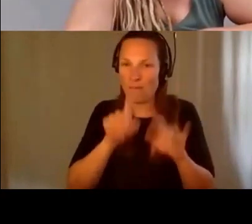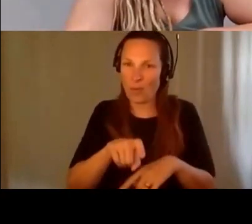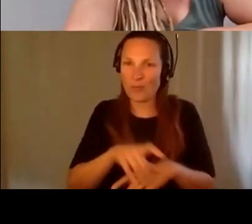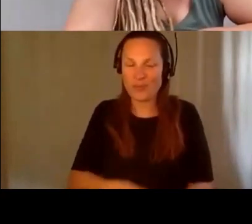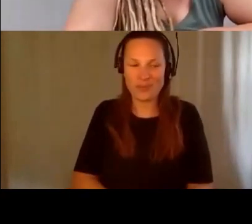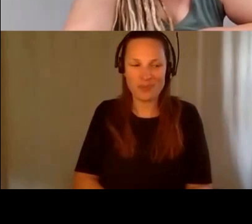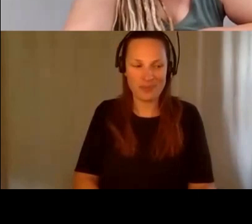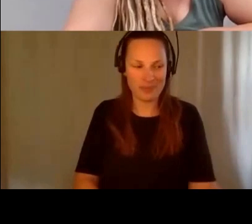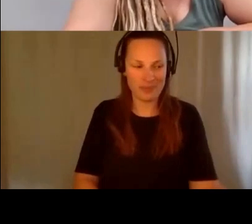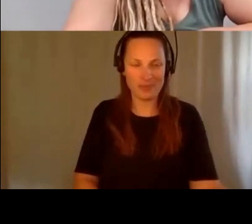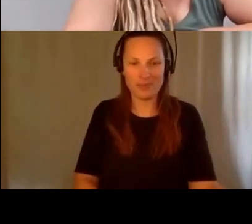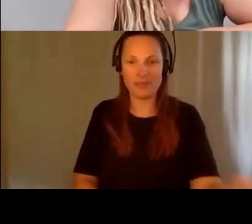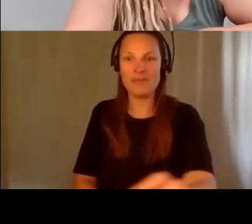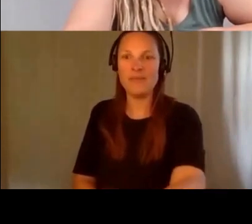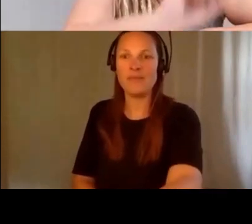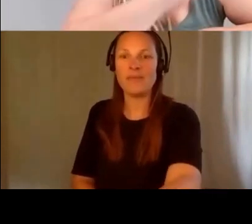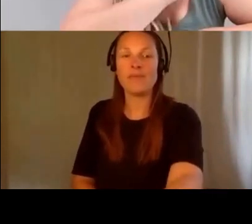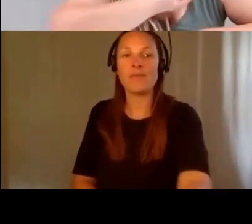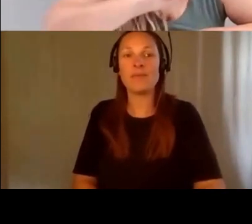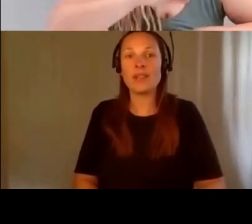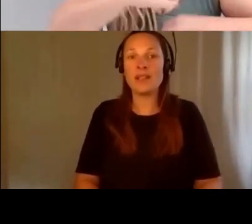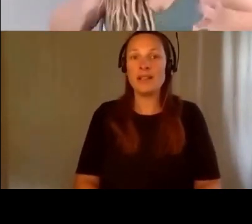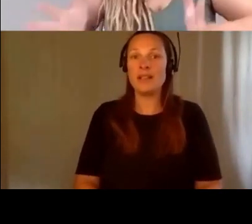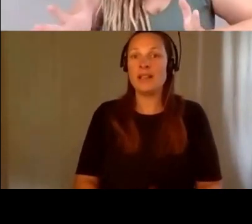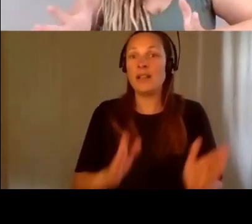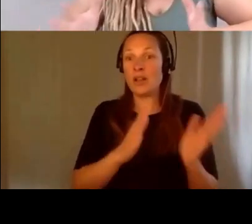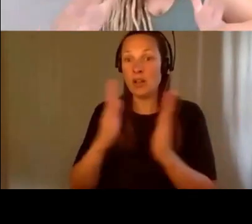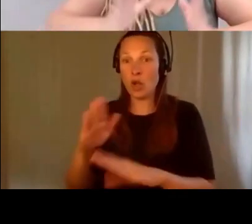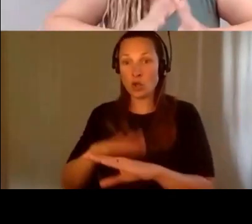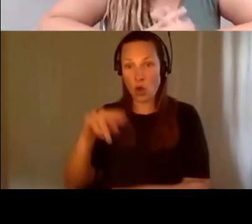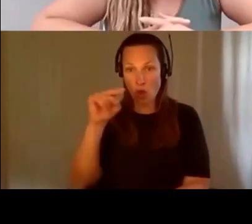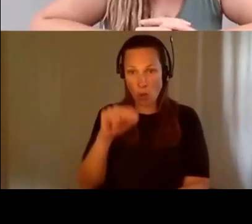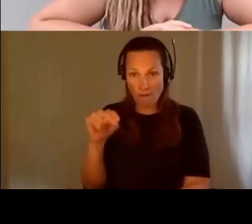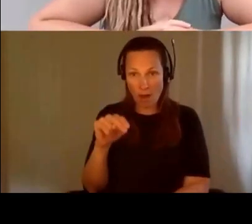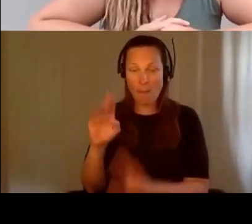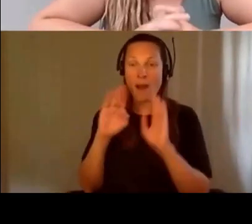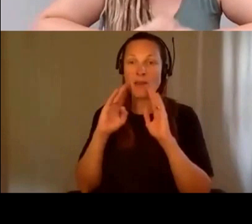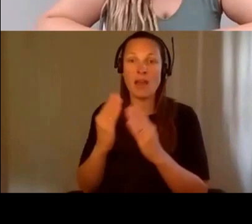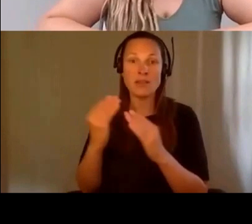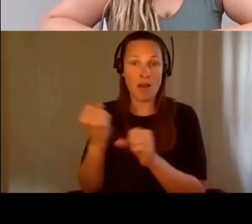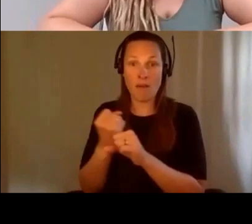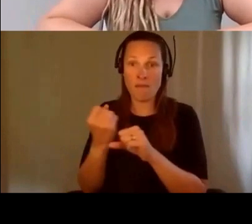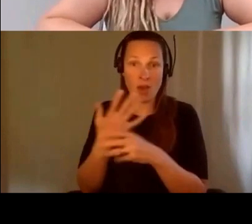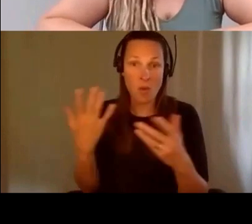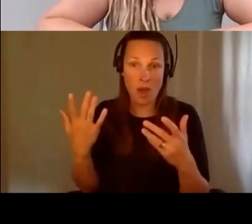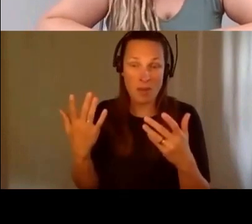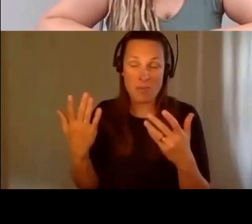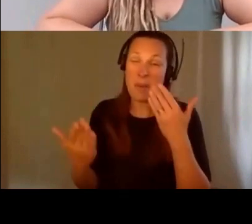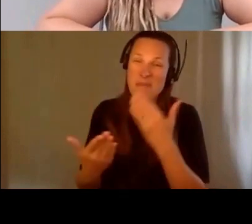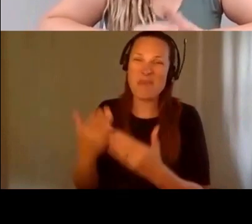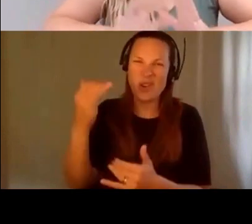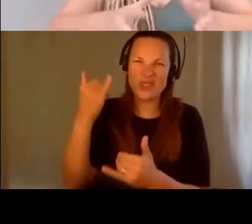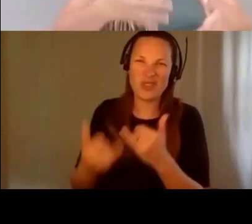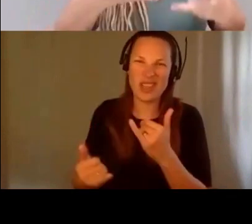Et puis, maintenant, regardons en novembre, décembre, qu'est-ce qu'on fait? C'est pas mal fini. On